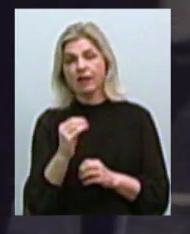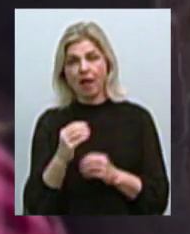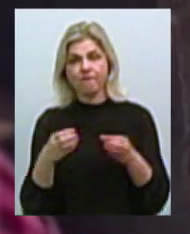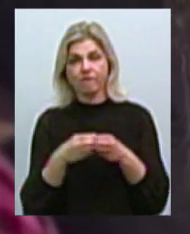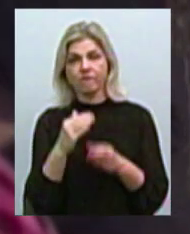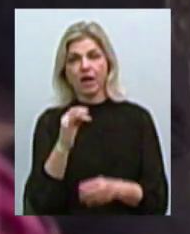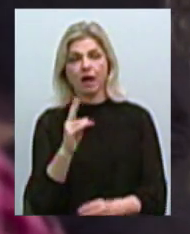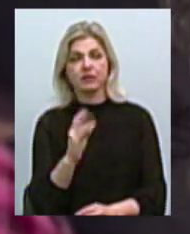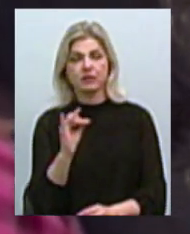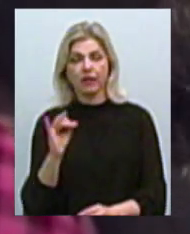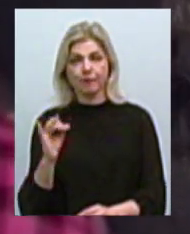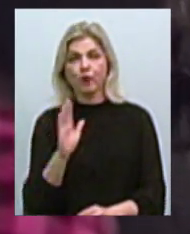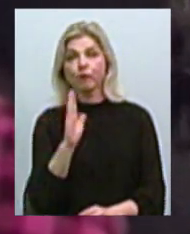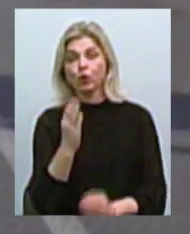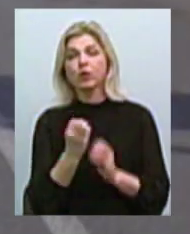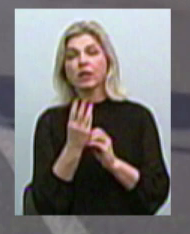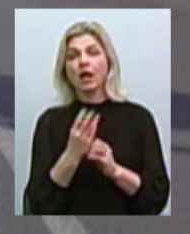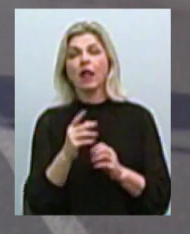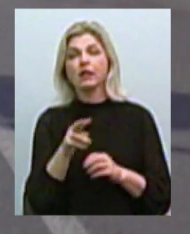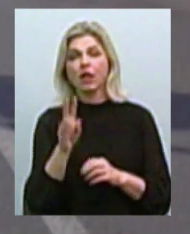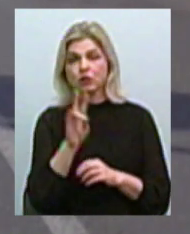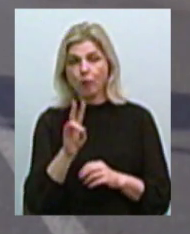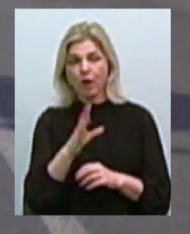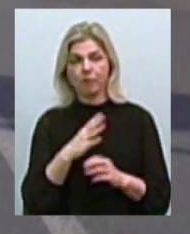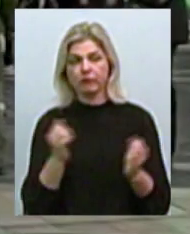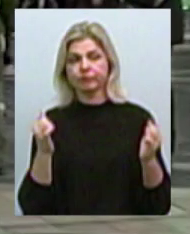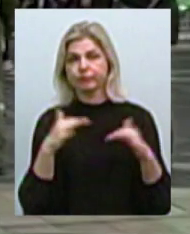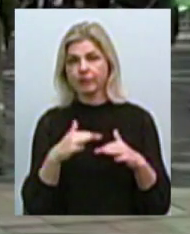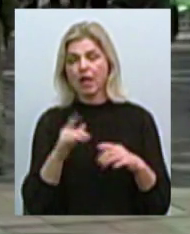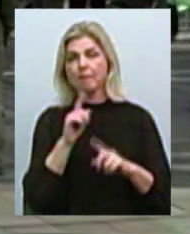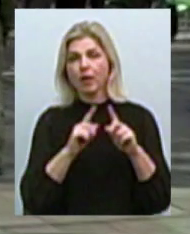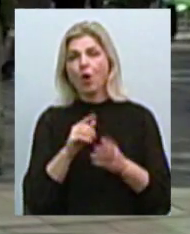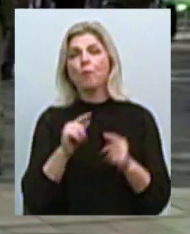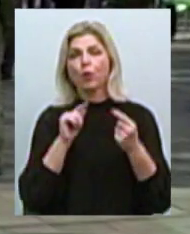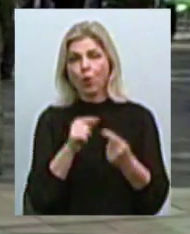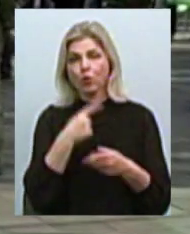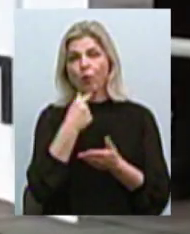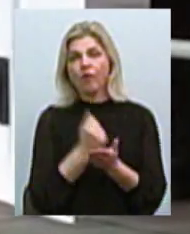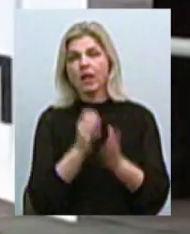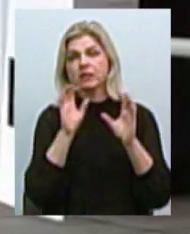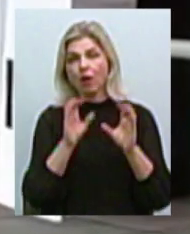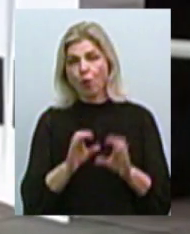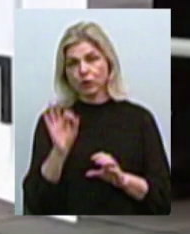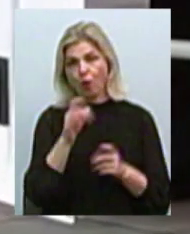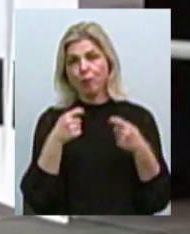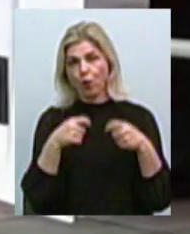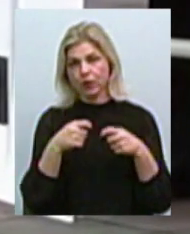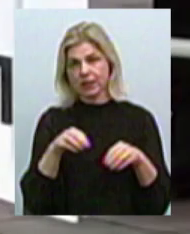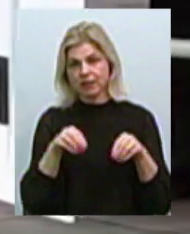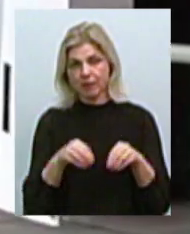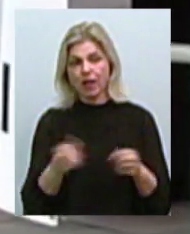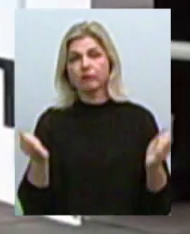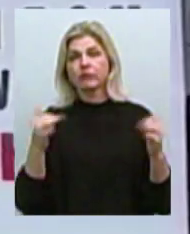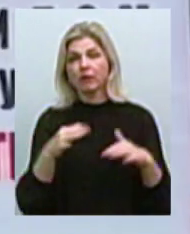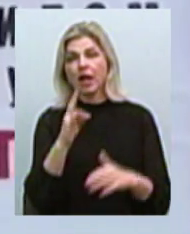у вівторок, 12 листопада, біля Верховної Ради відбувся мітинг проти ухвалення закону про продаж землі. Серед тих, хто прийшов, представники